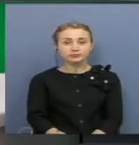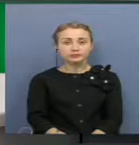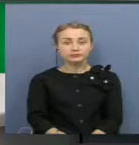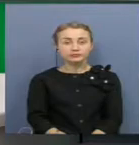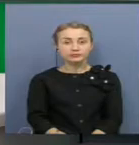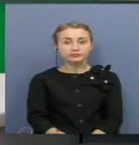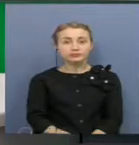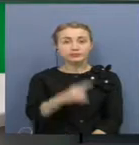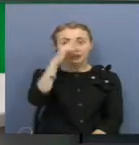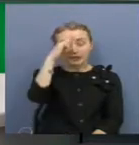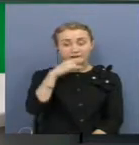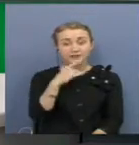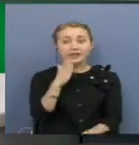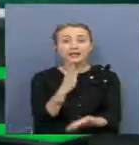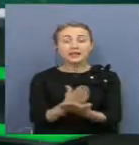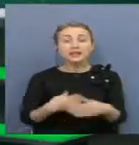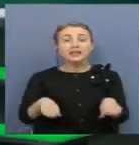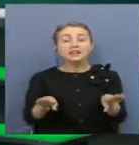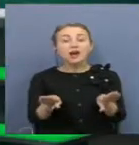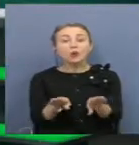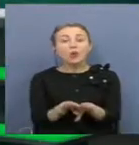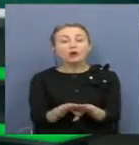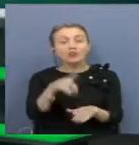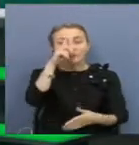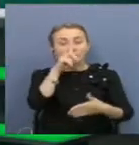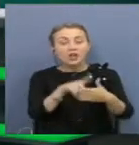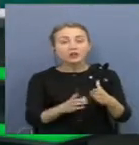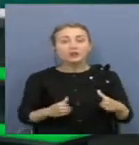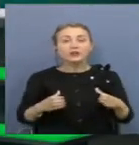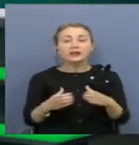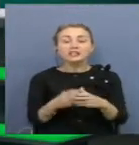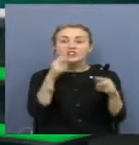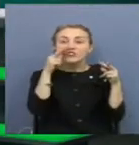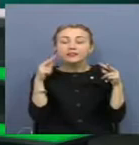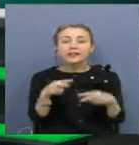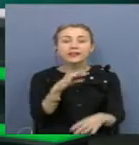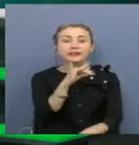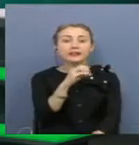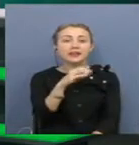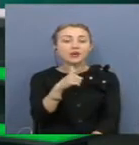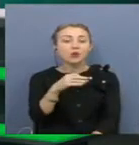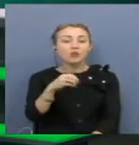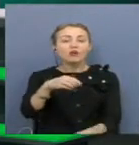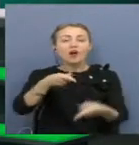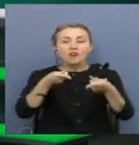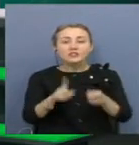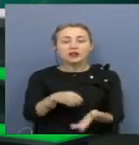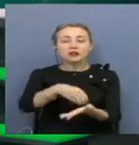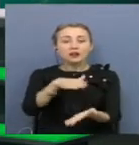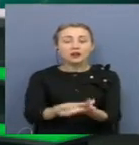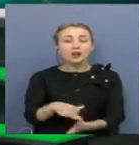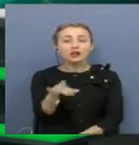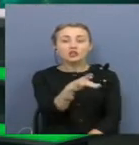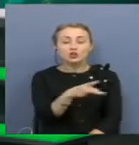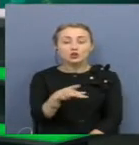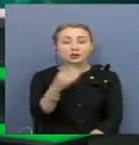Республика аумағында ресми тіркелген ЕГВА куәгерлері атты діни бірлестік бар. Ақмола облыстық сотына аталмыш ұйымның атына